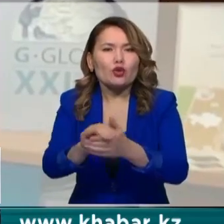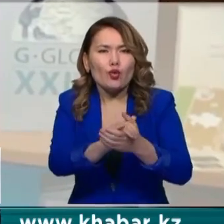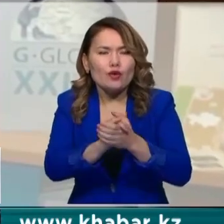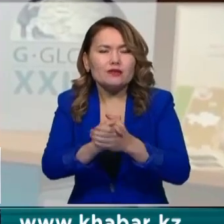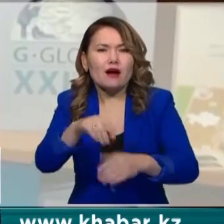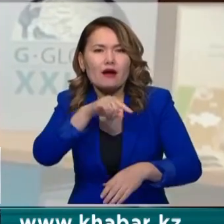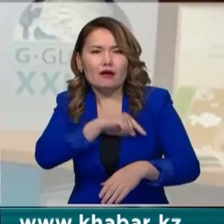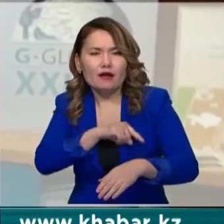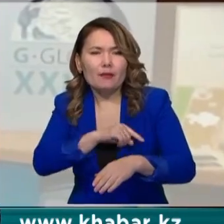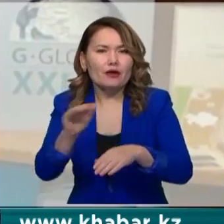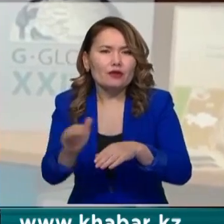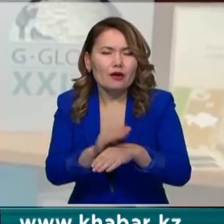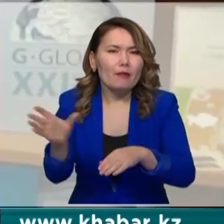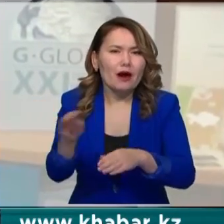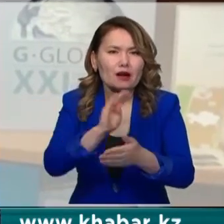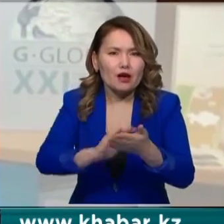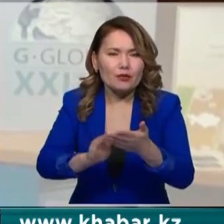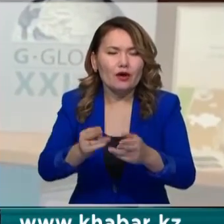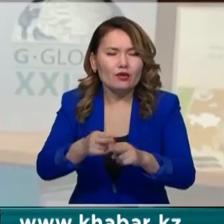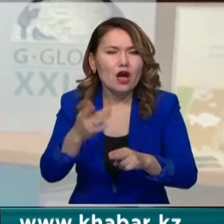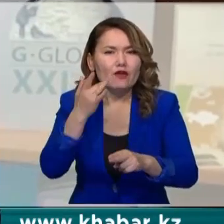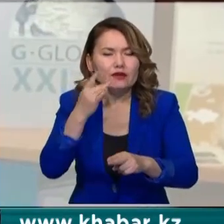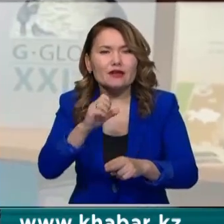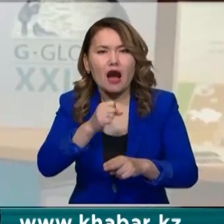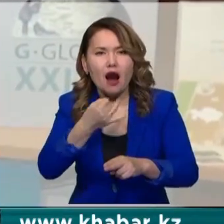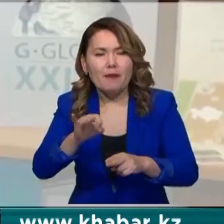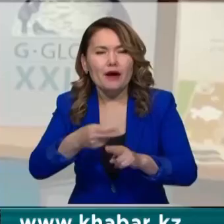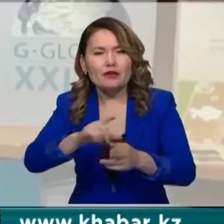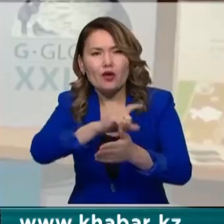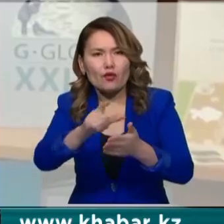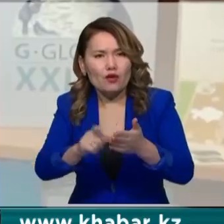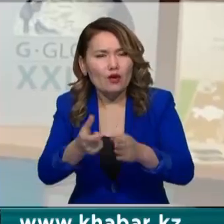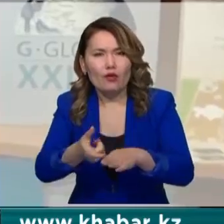жазған. Қанша уақыт өтсе де, бұл қағидалар мен ақылдары әлі күнге дейін өзекті.